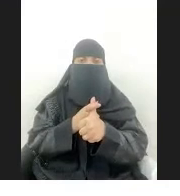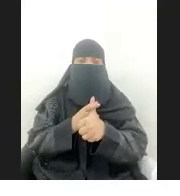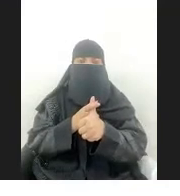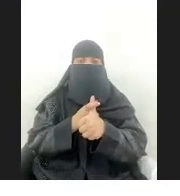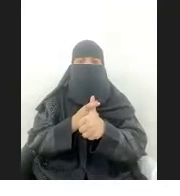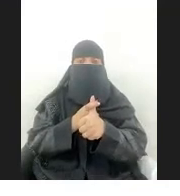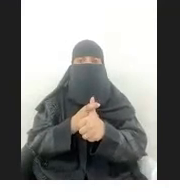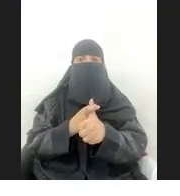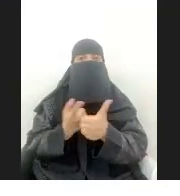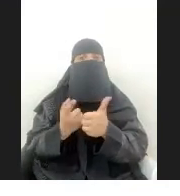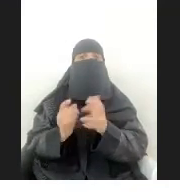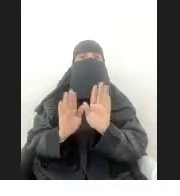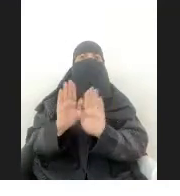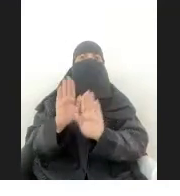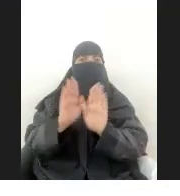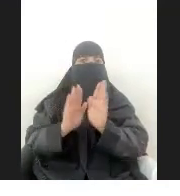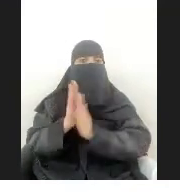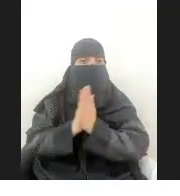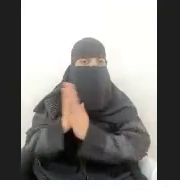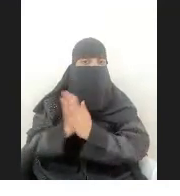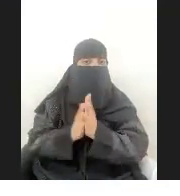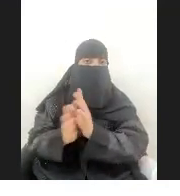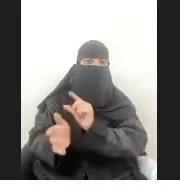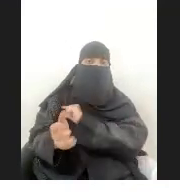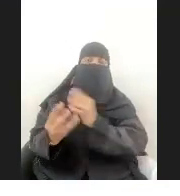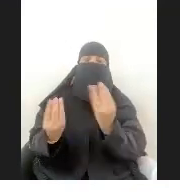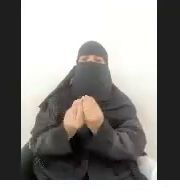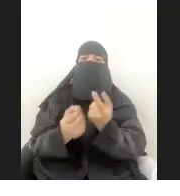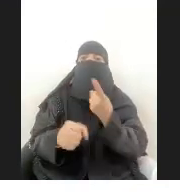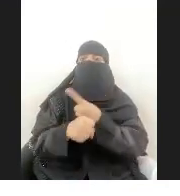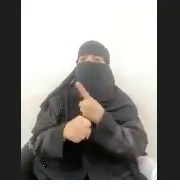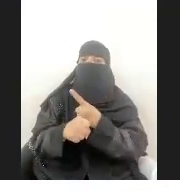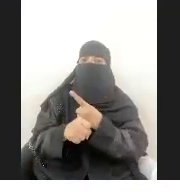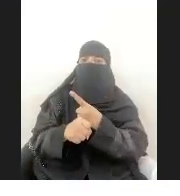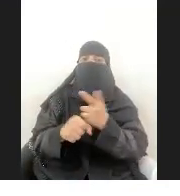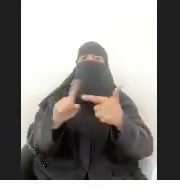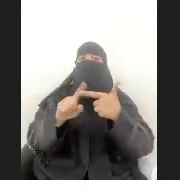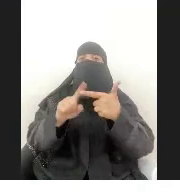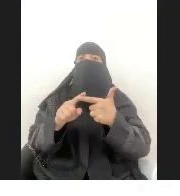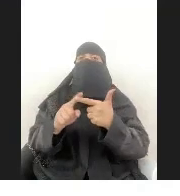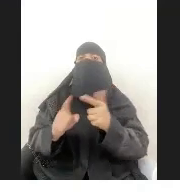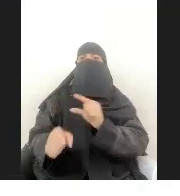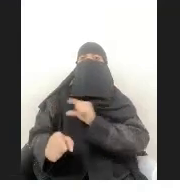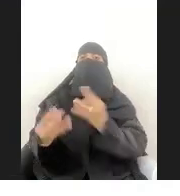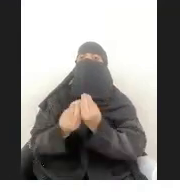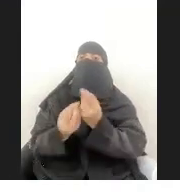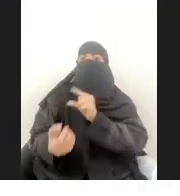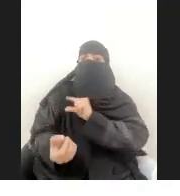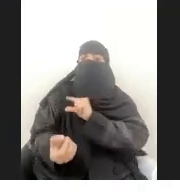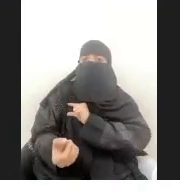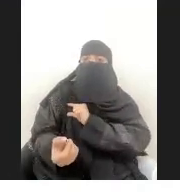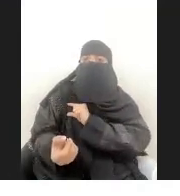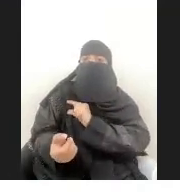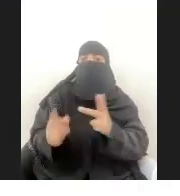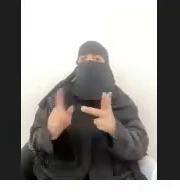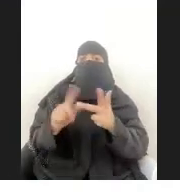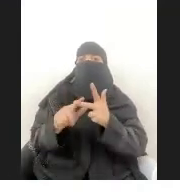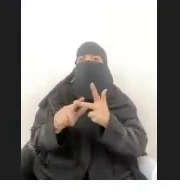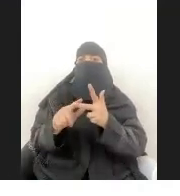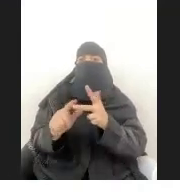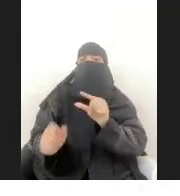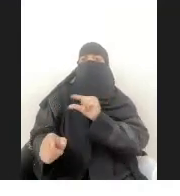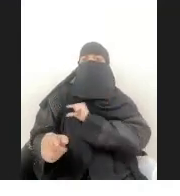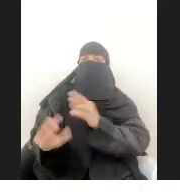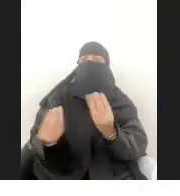المعلم. ثاني تفاعل، التفاعل الطالب مع الطالب. ثالث تفاعل، التفاعل الطالب مع المحتوى.